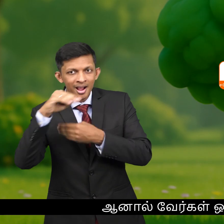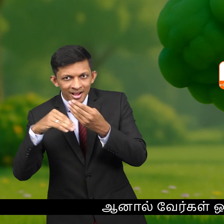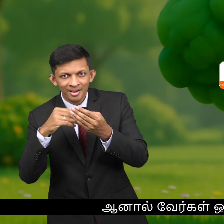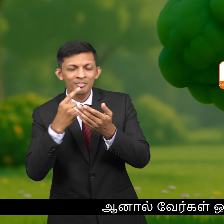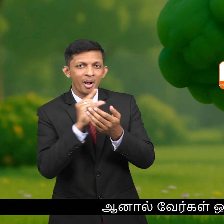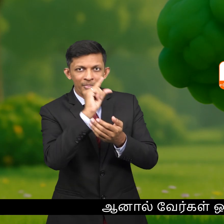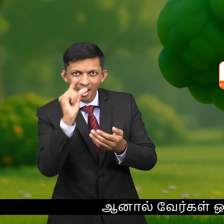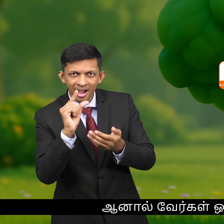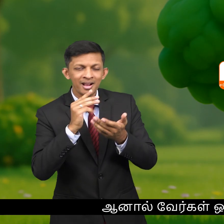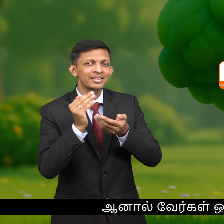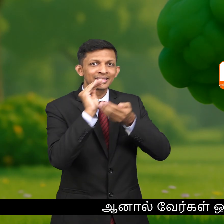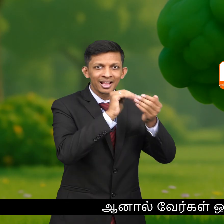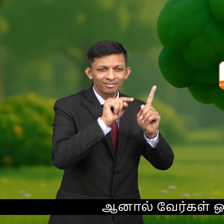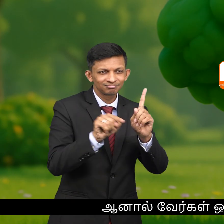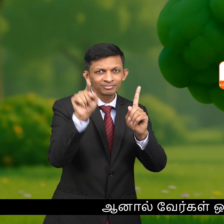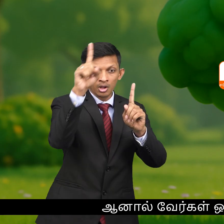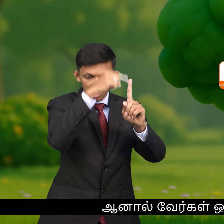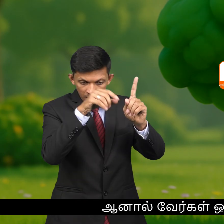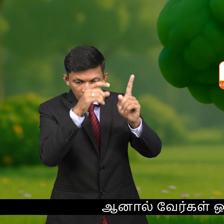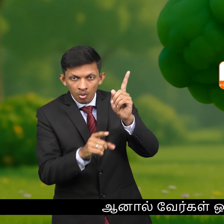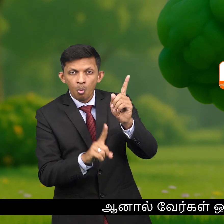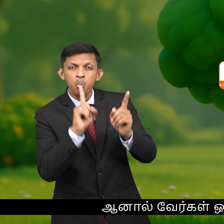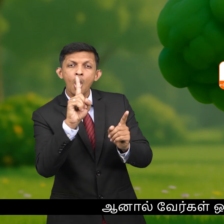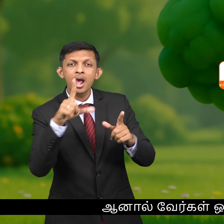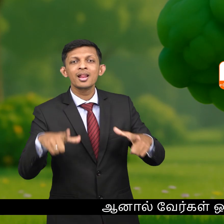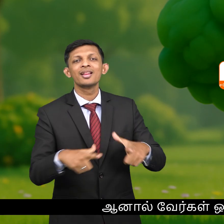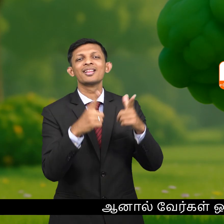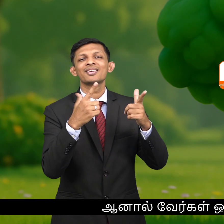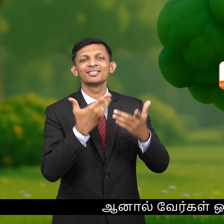ஆனால் வேர்கள் ஒன்றாகவே இருக்கின்றன.